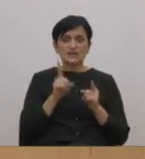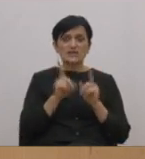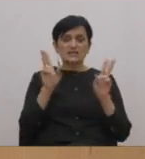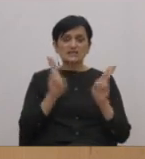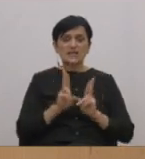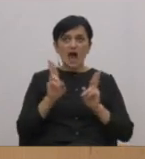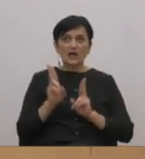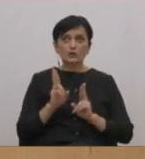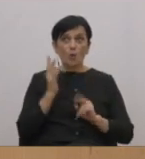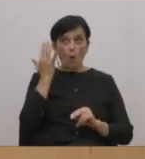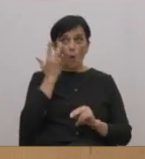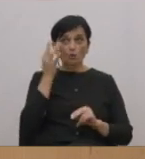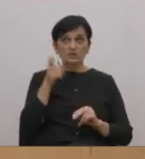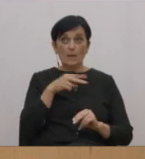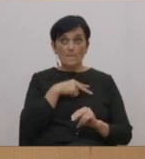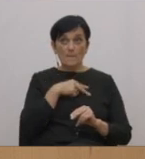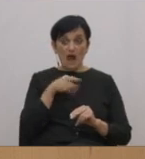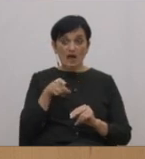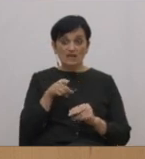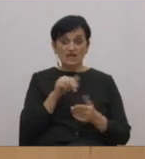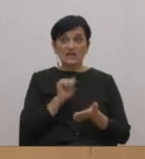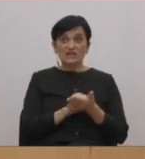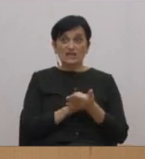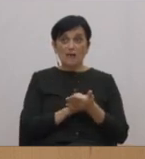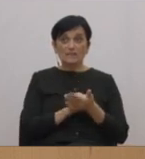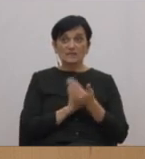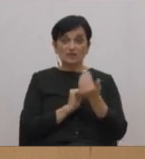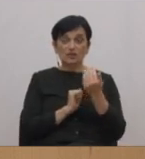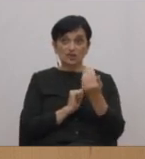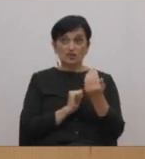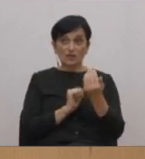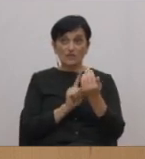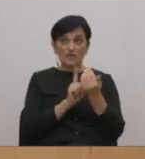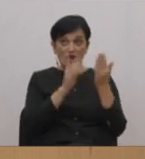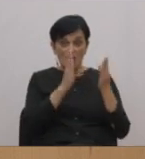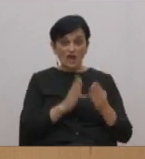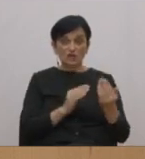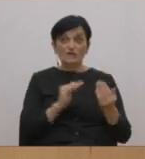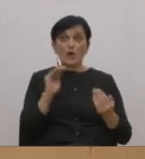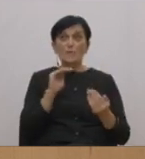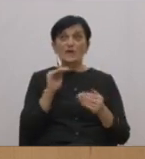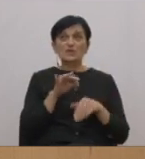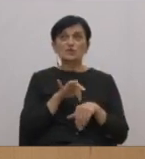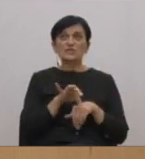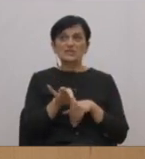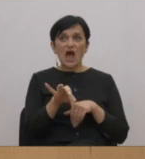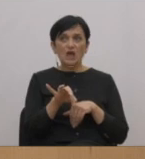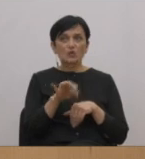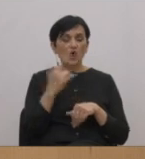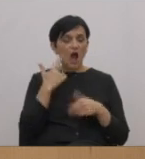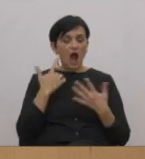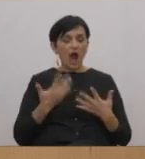romelic, odsnebam am parlamentii da am pizza. Macioris quentuis, romelic, pizicur zala dobasatski, ariri